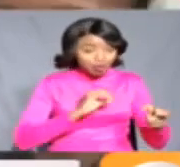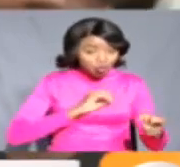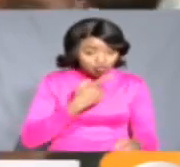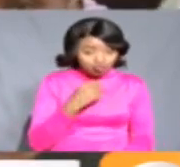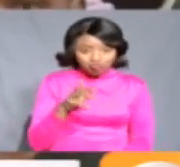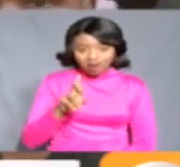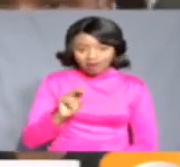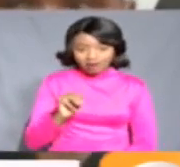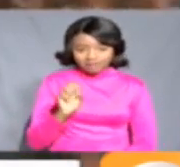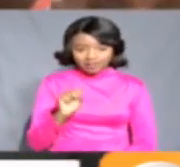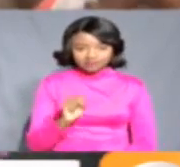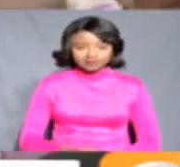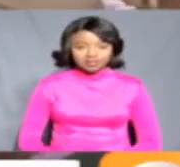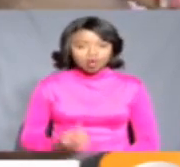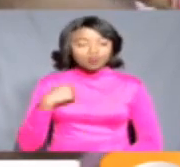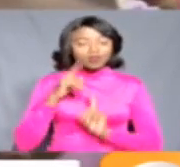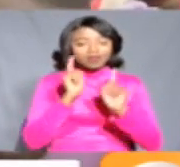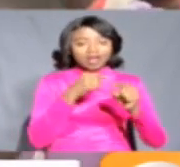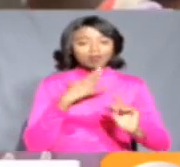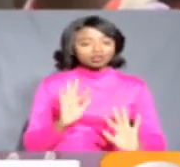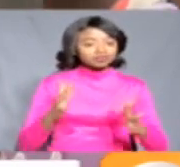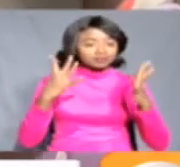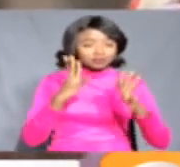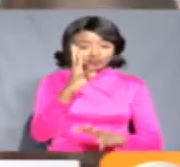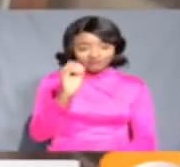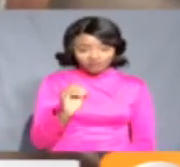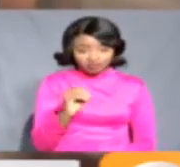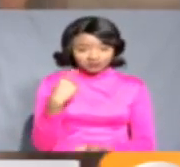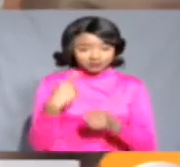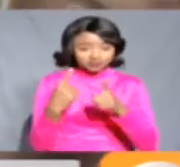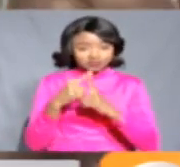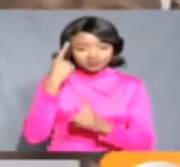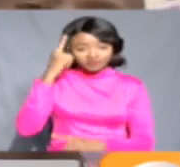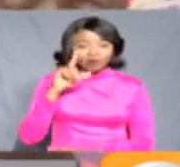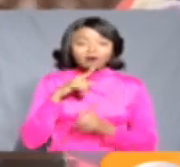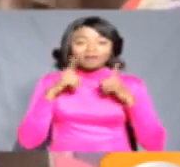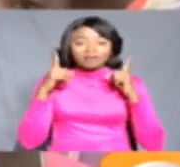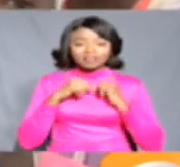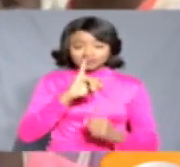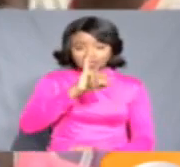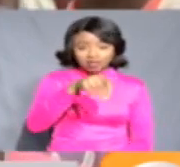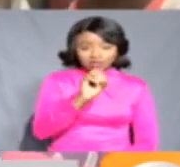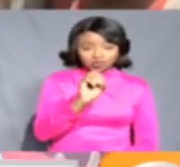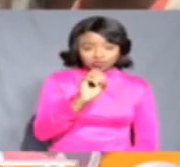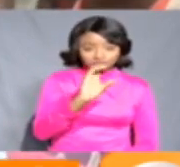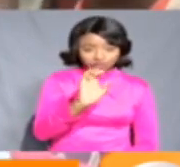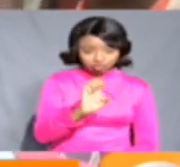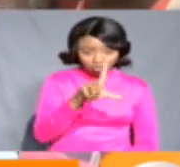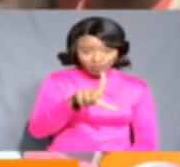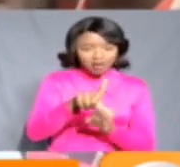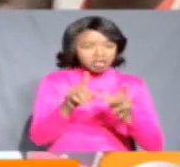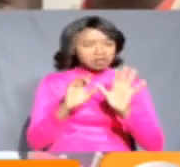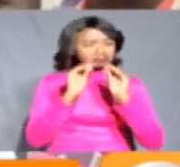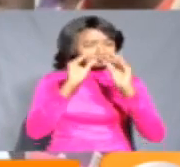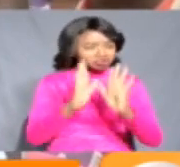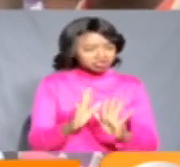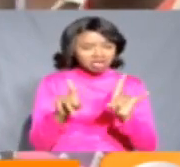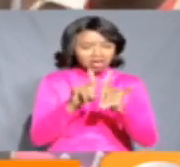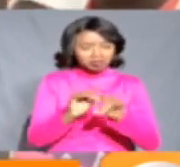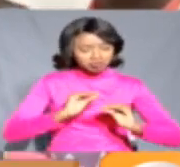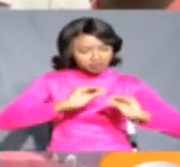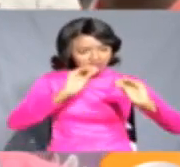Tumekuwa hapa Kapkatet ili kusherekea miaka 40 ya Pastor Joel Kimeto. Yeye pia amekuwa mwalimu, amekuwa kielelezo kwa wanamuziki